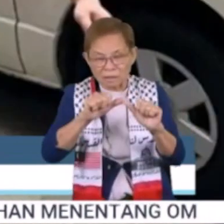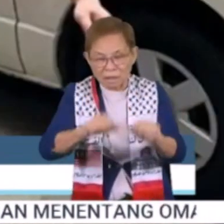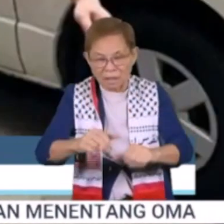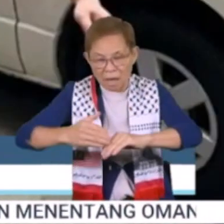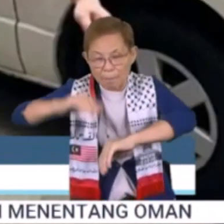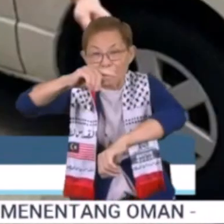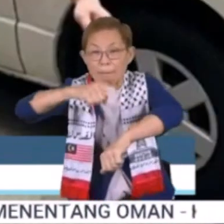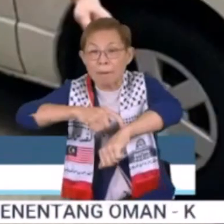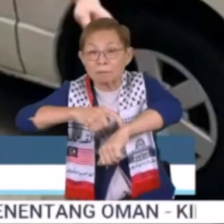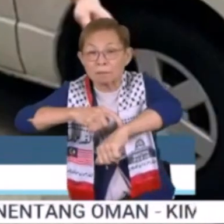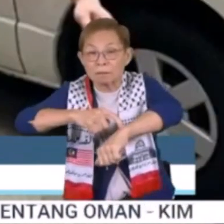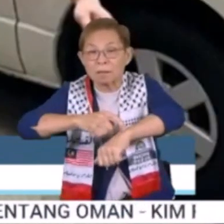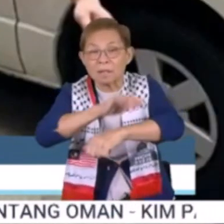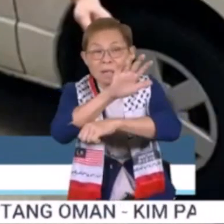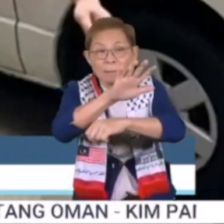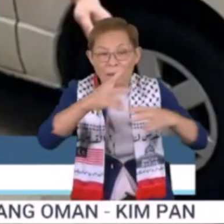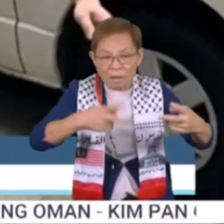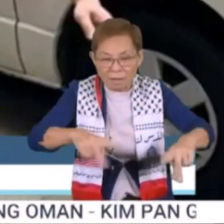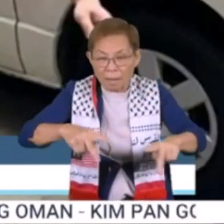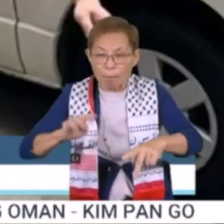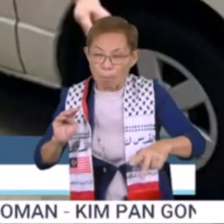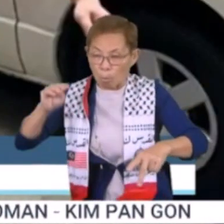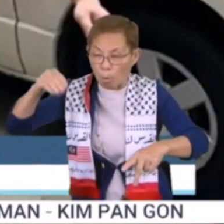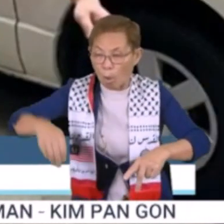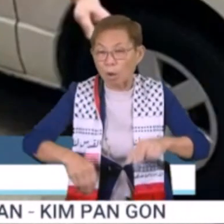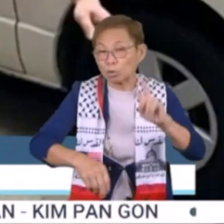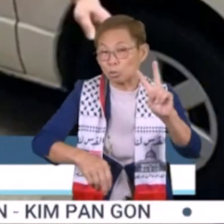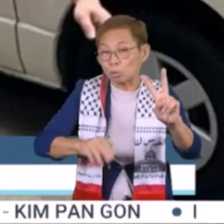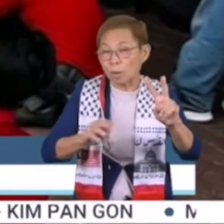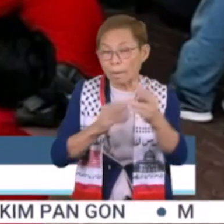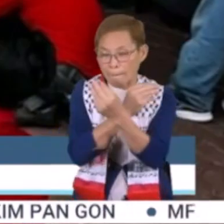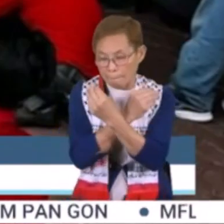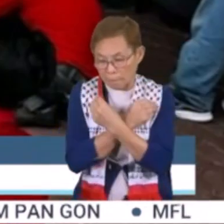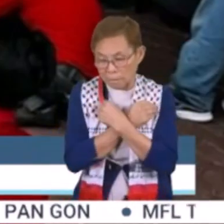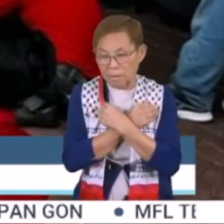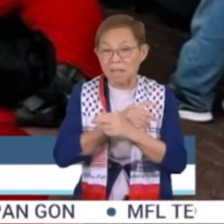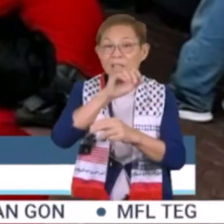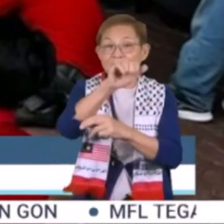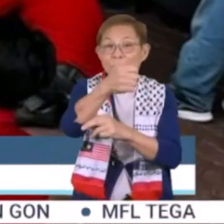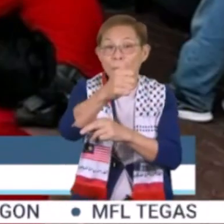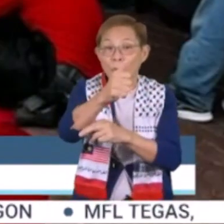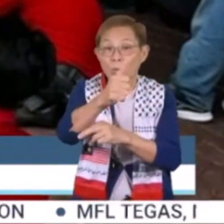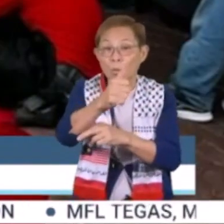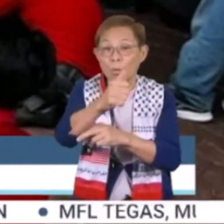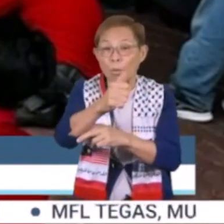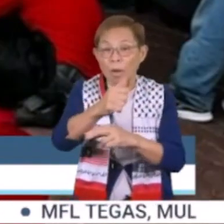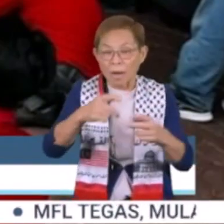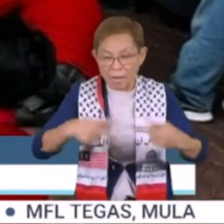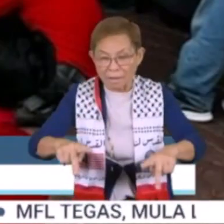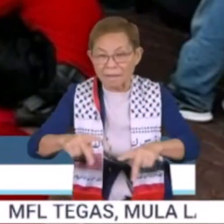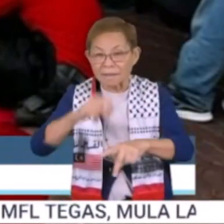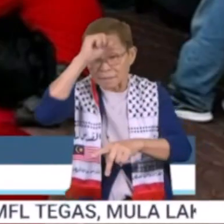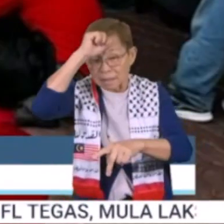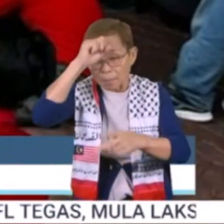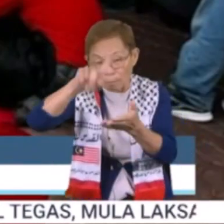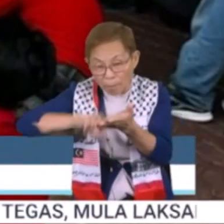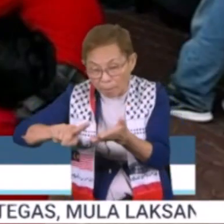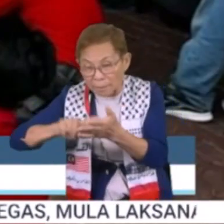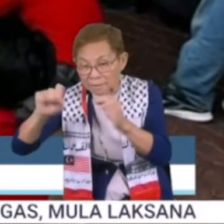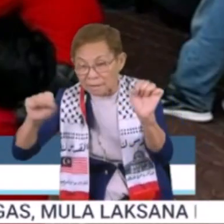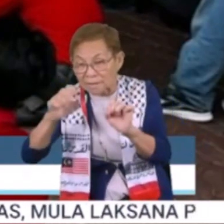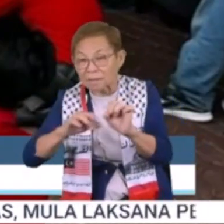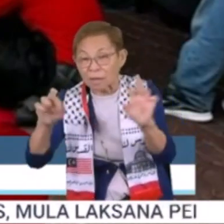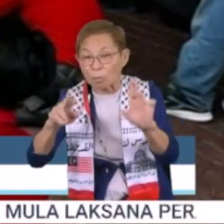lebih masa. Manakala 5 premis di Muar, 2 di Mersing dan 10 premis di Segamat diperiksa pada Selasa dan